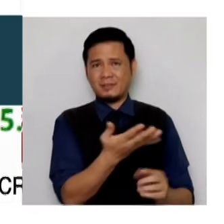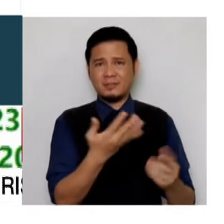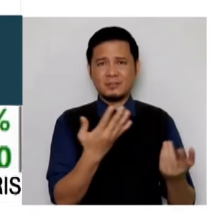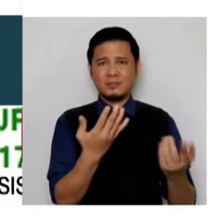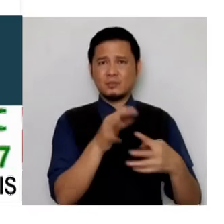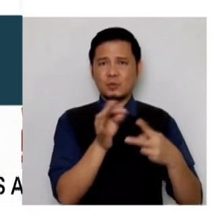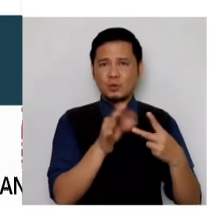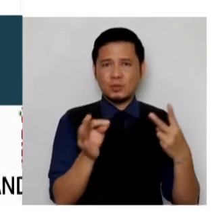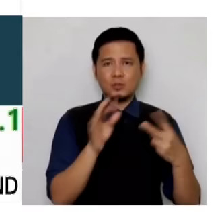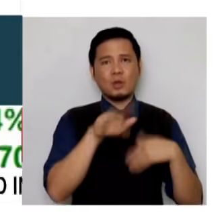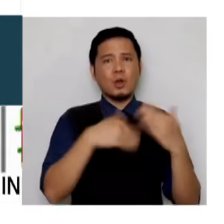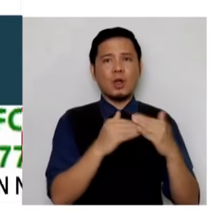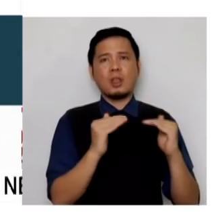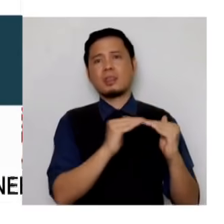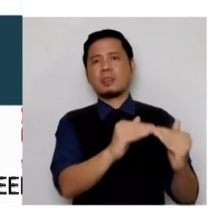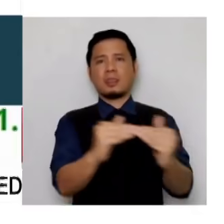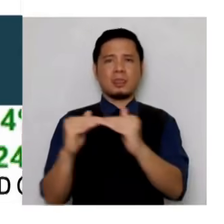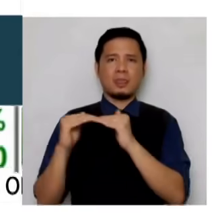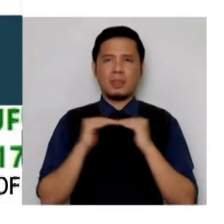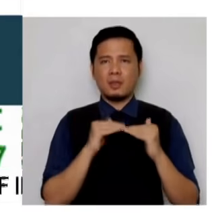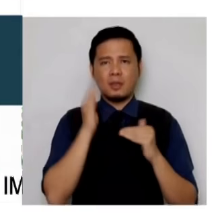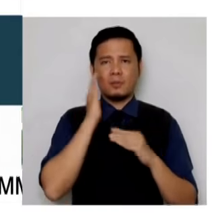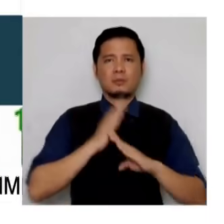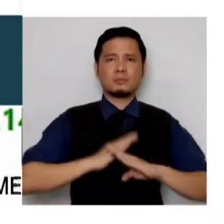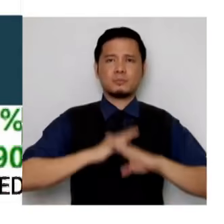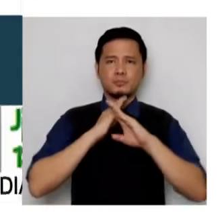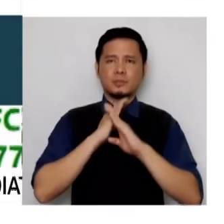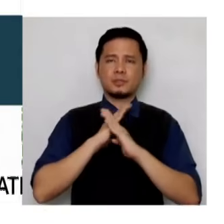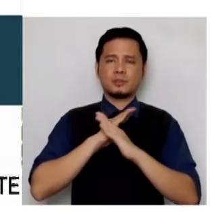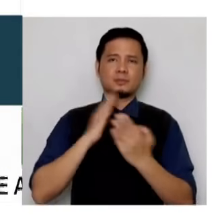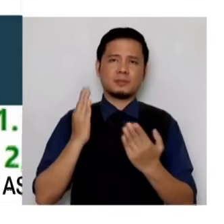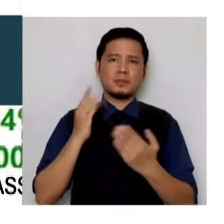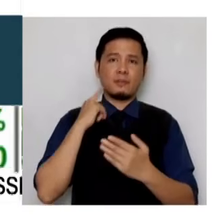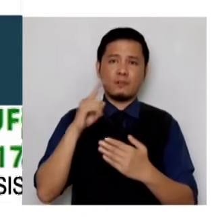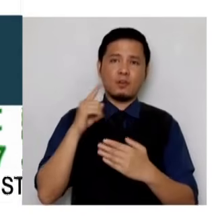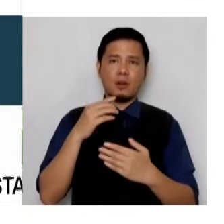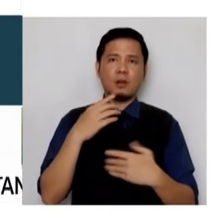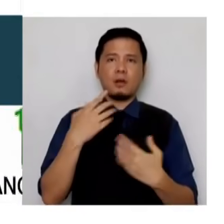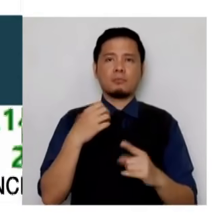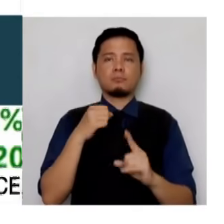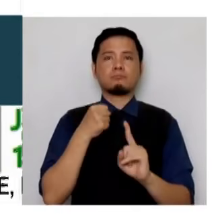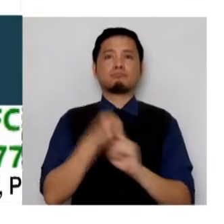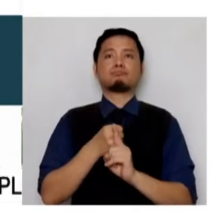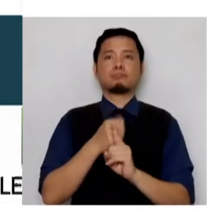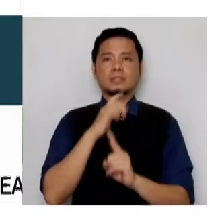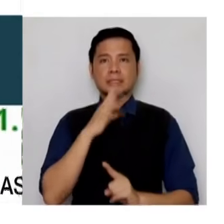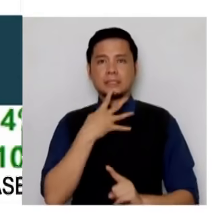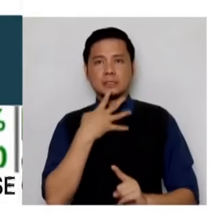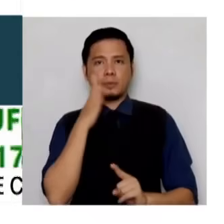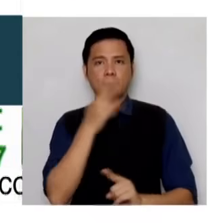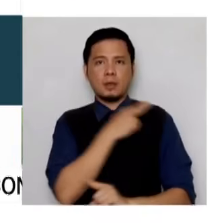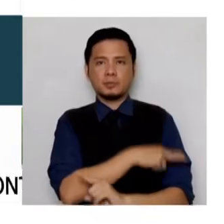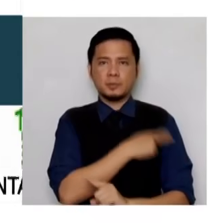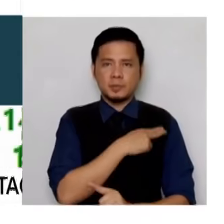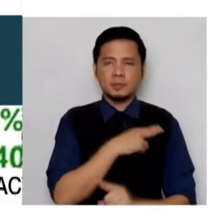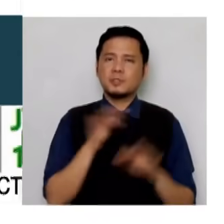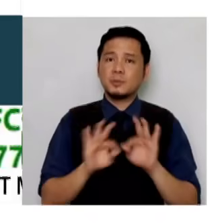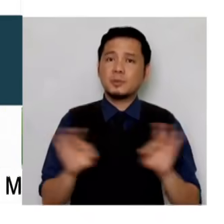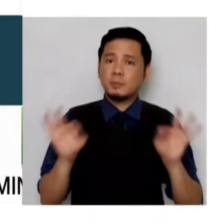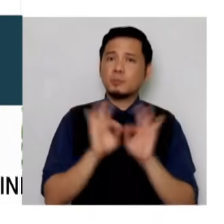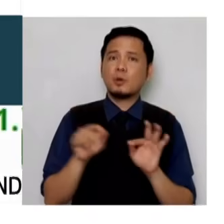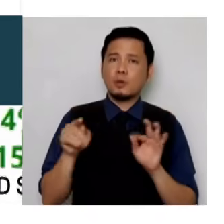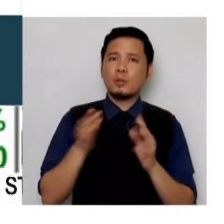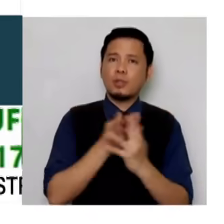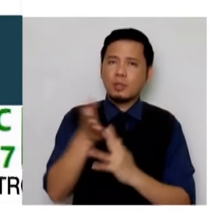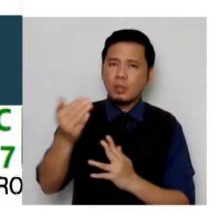naman na maproteksyonan kayo laban sa hospitalization. So mas magtitiwala yung tao pag transparent tayo at pag